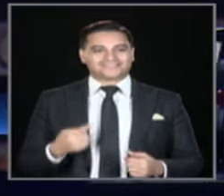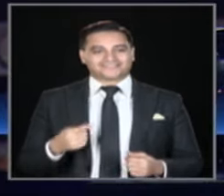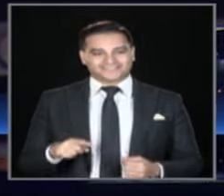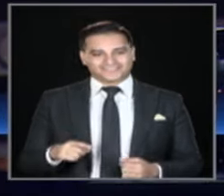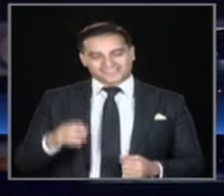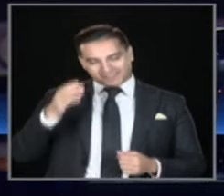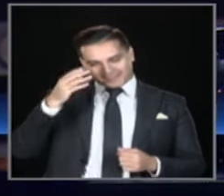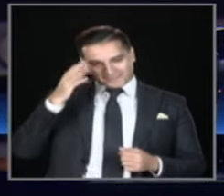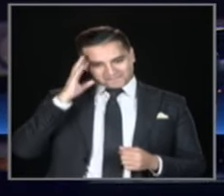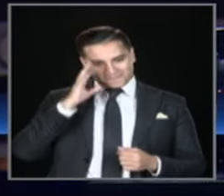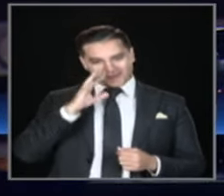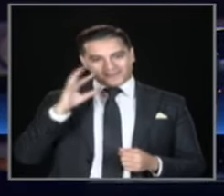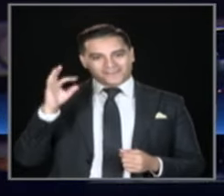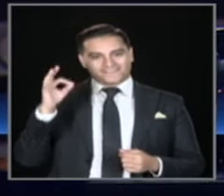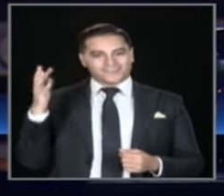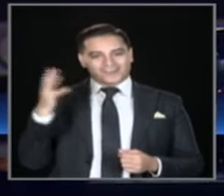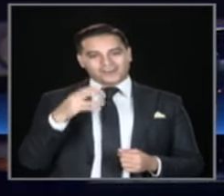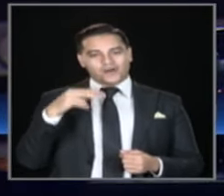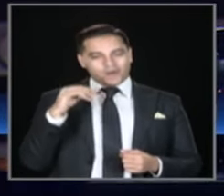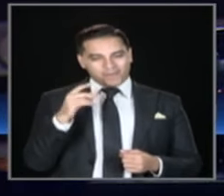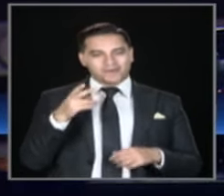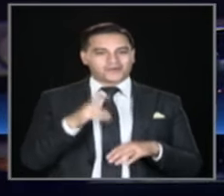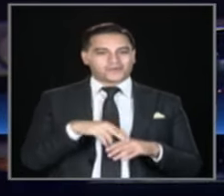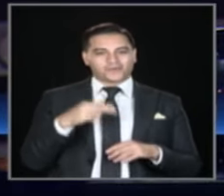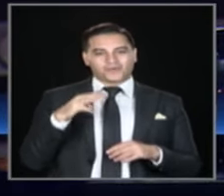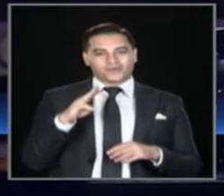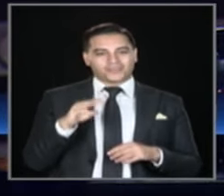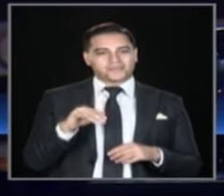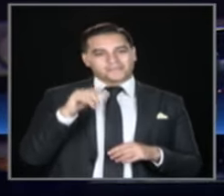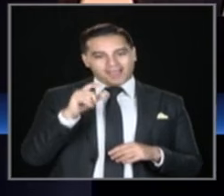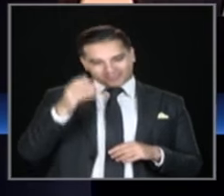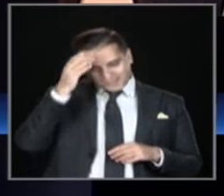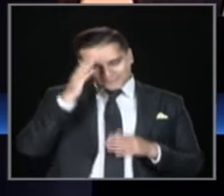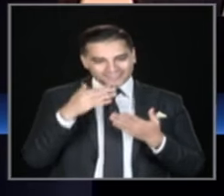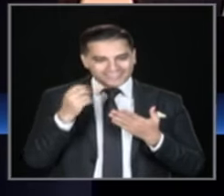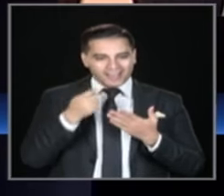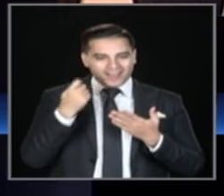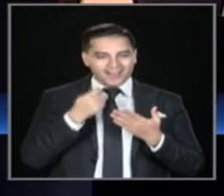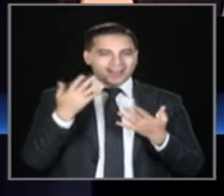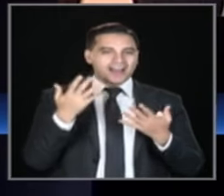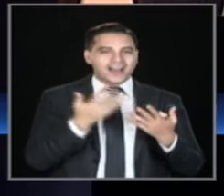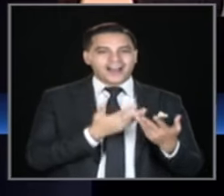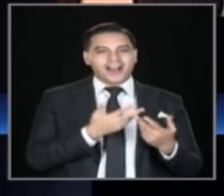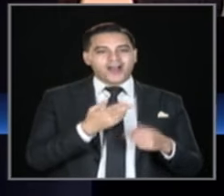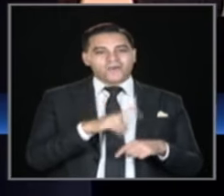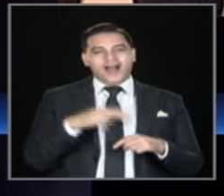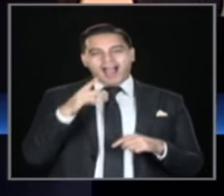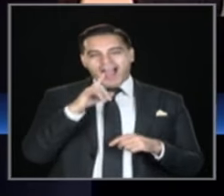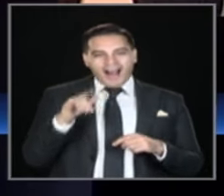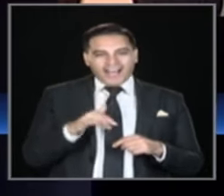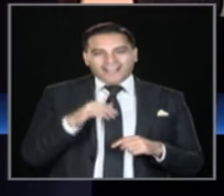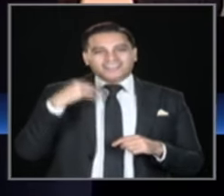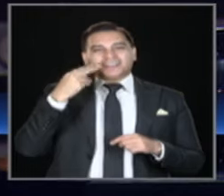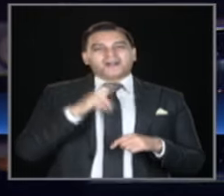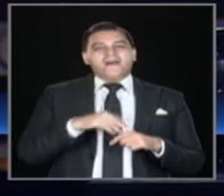عبقريه الصديق عبقريه الصديق عبقريه عمر عبقريه عثمان عبقريه عثمان عبقريه الامام علي اهما علي